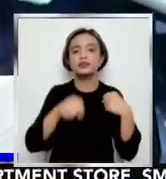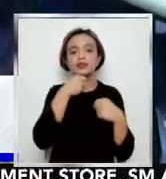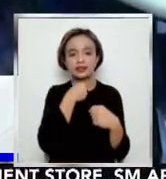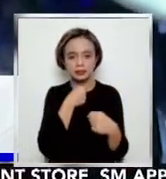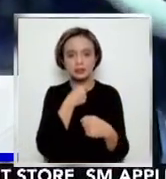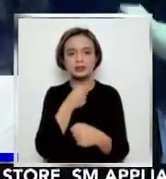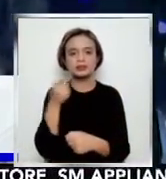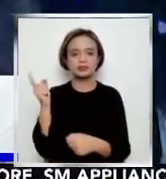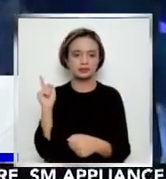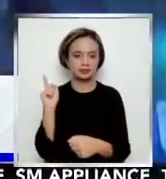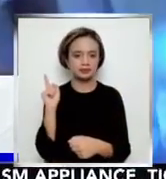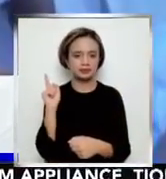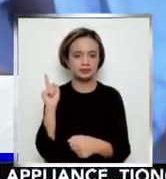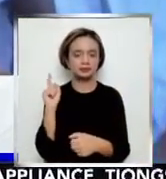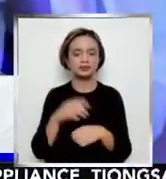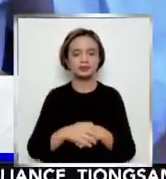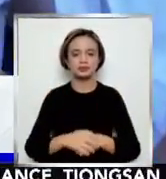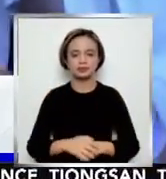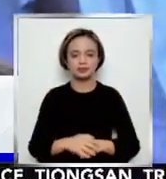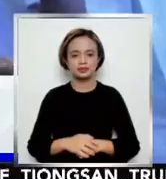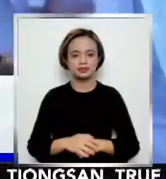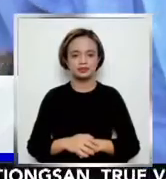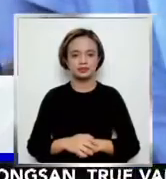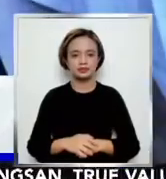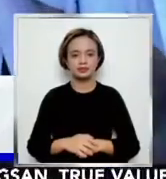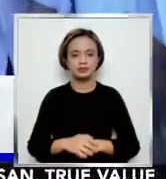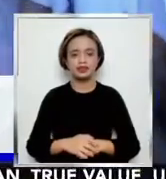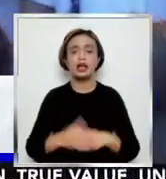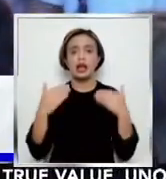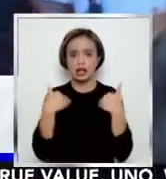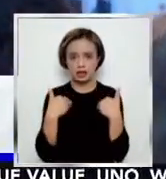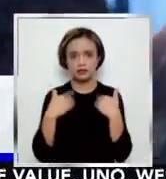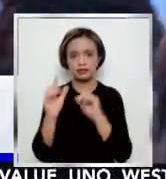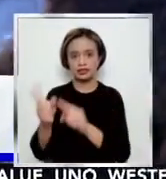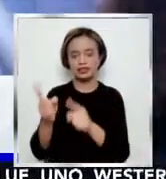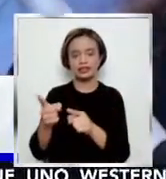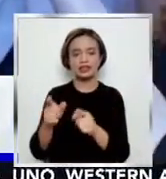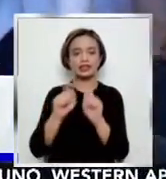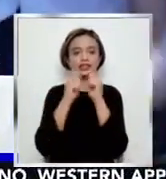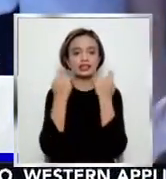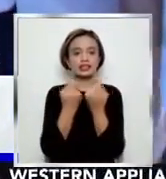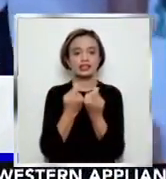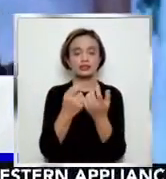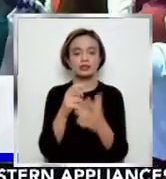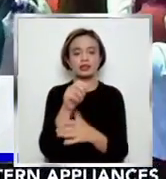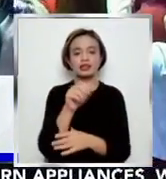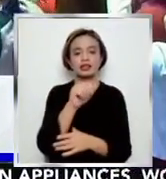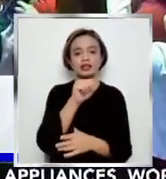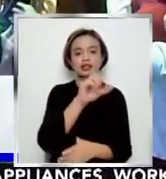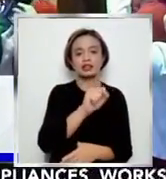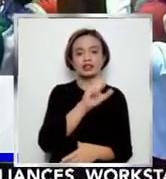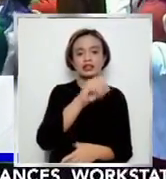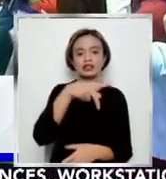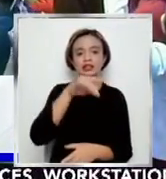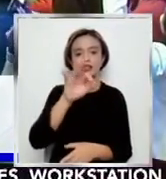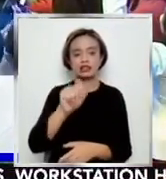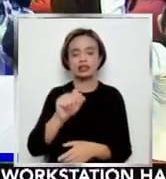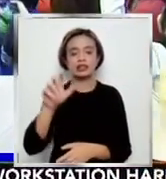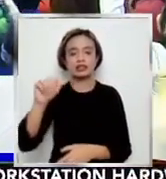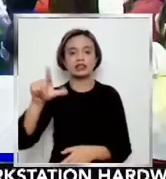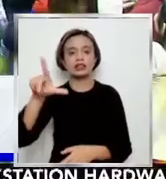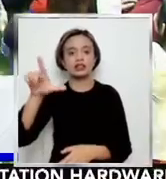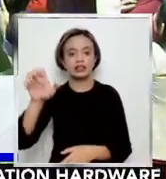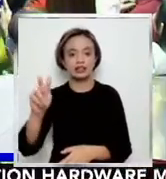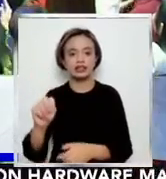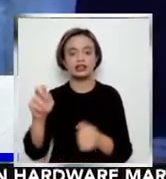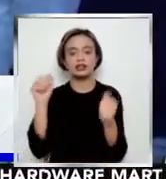Coach Hammer Antonio. Present din ang Team Jolly na sina Allen Ansay at Sophia Pablo kasama ang kanilang Love is Caught in His